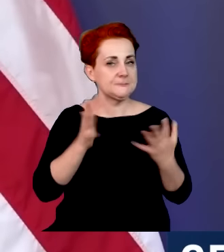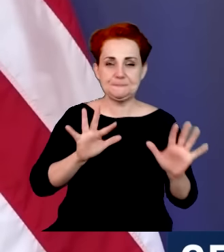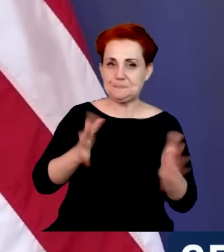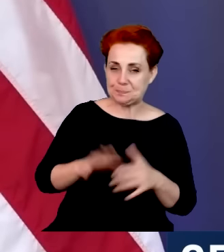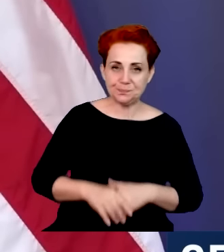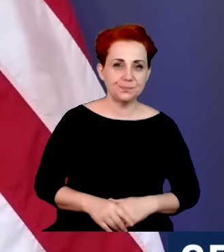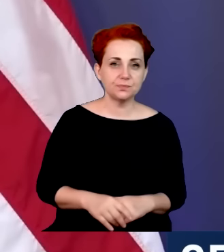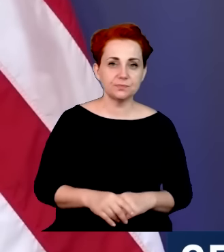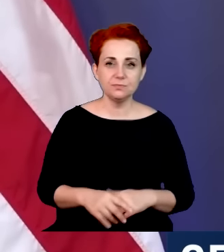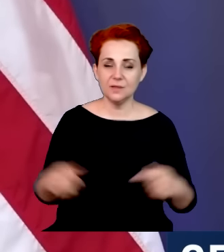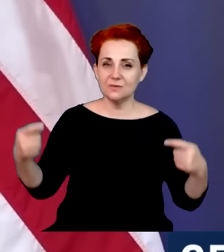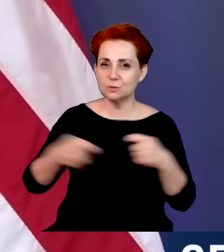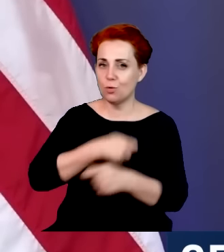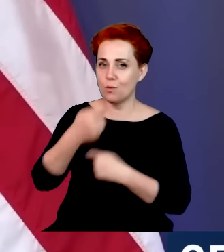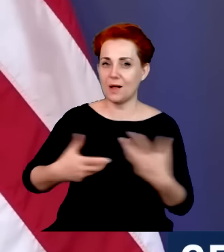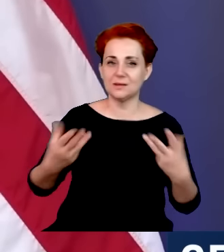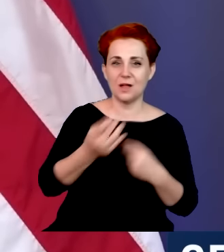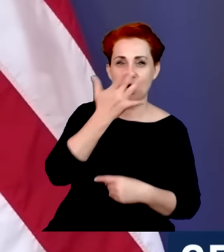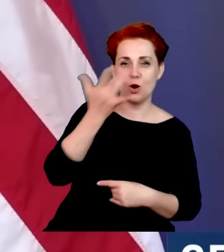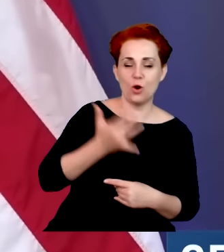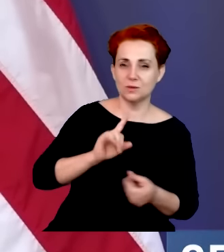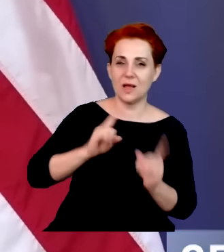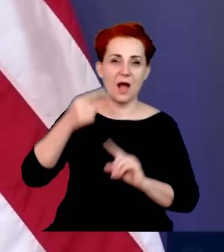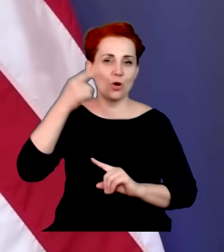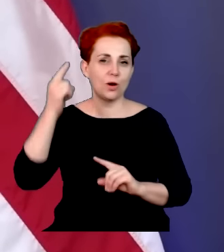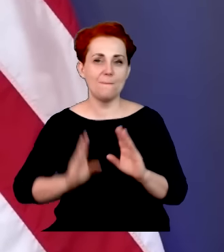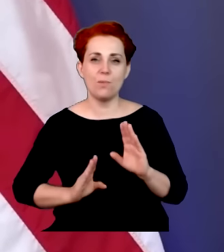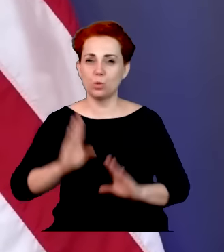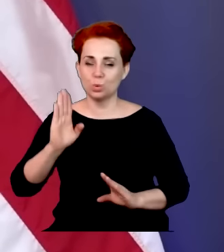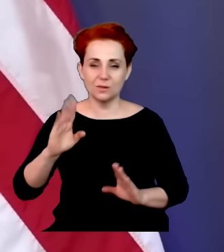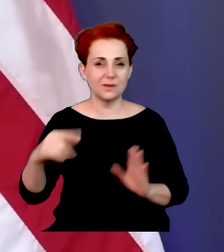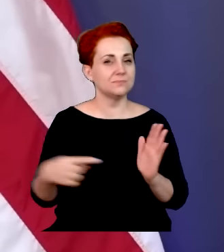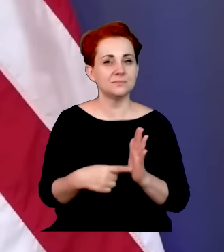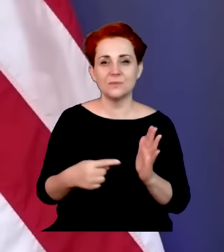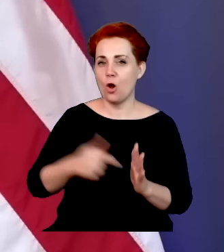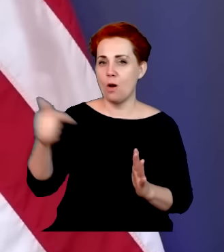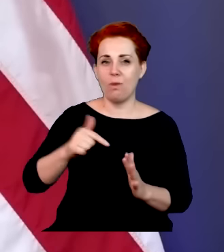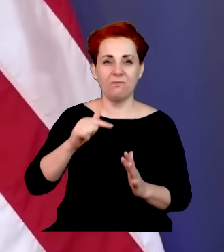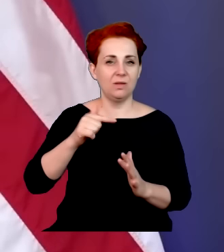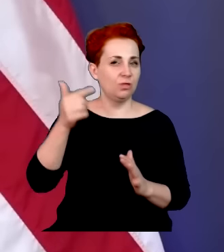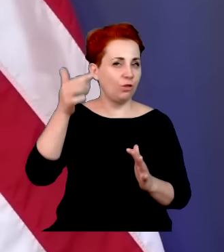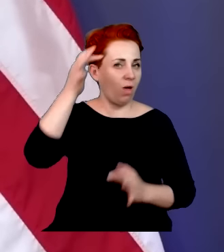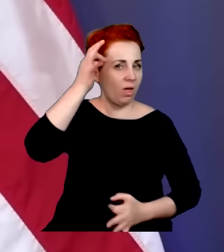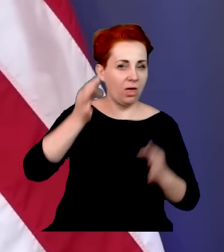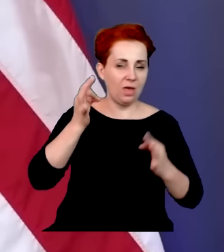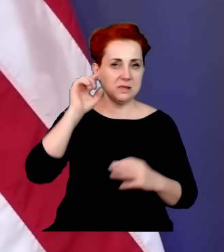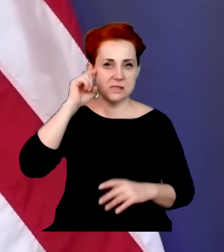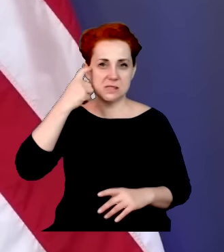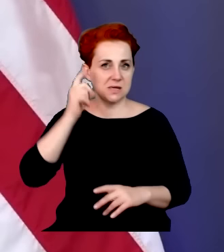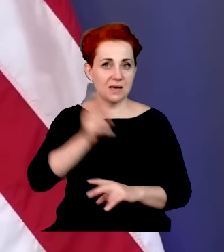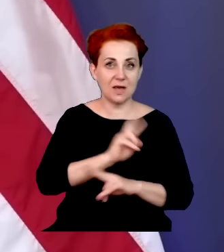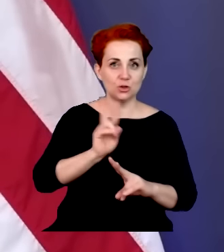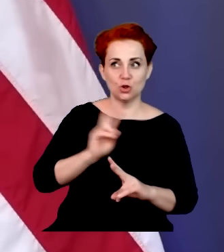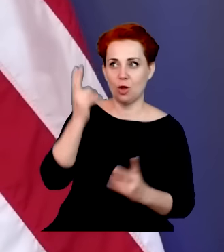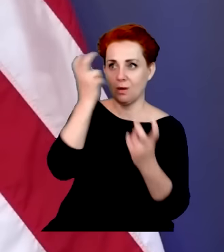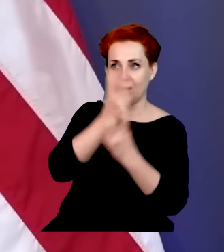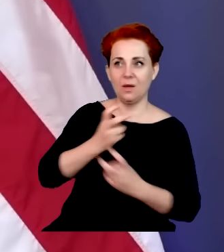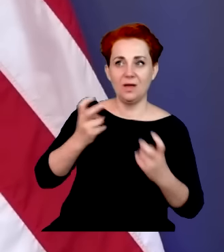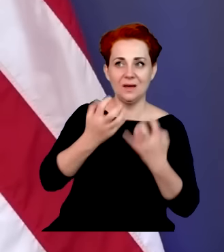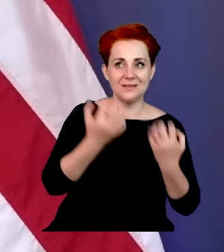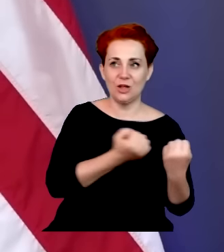Pogłębiająca się współpraca między Rosją a Koreą Północną jest czymś, co powinno zaniepokoić zwłaszcza każdego, kto jest zainteresowany utrzymaniem pokoju